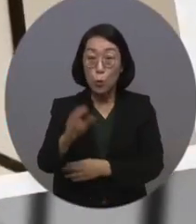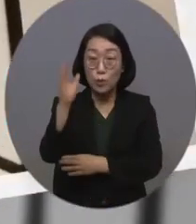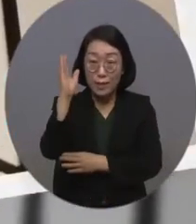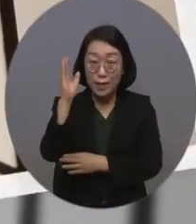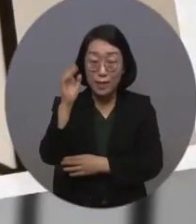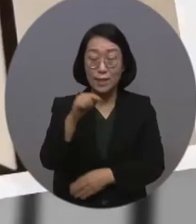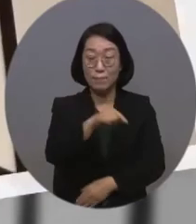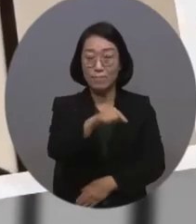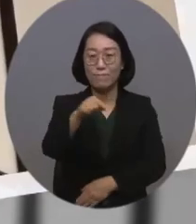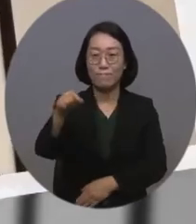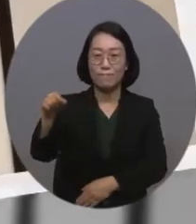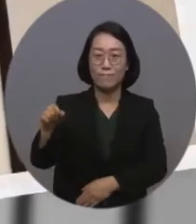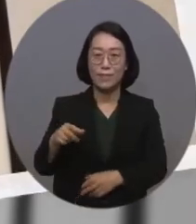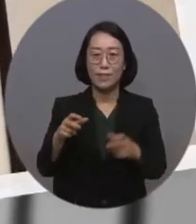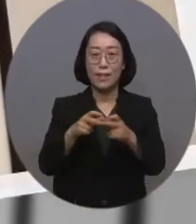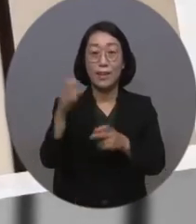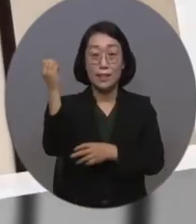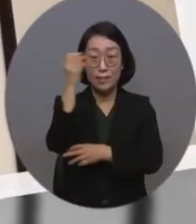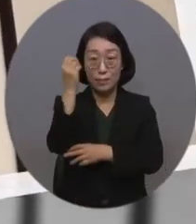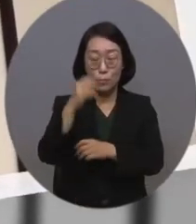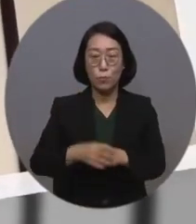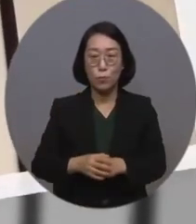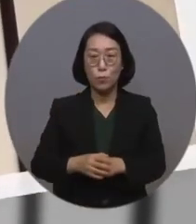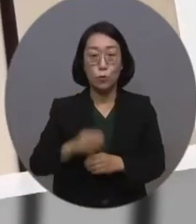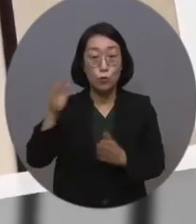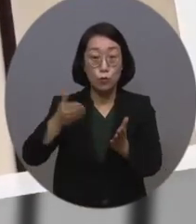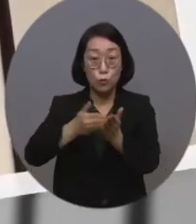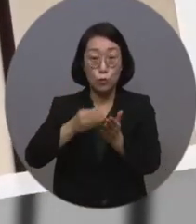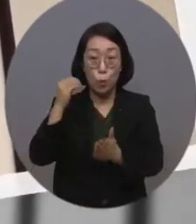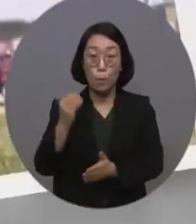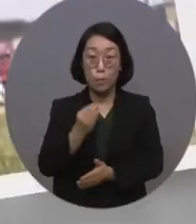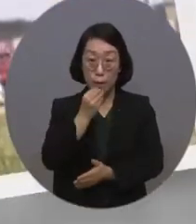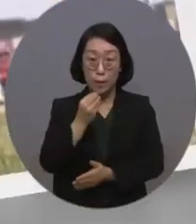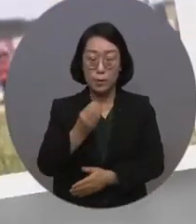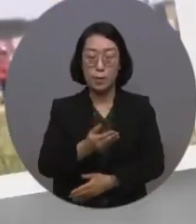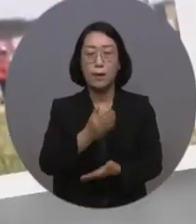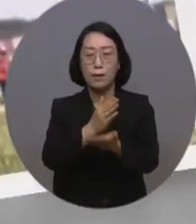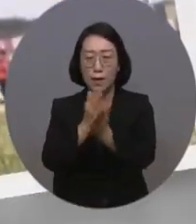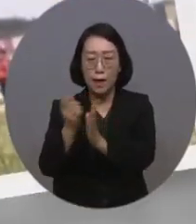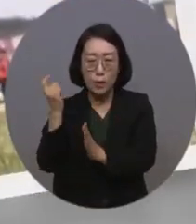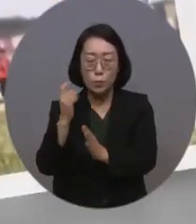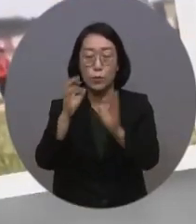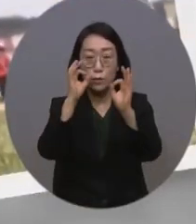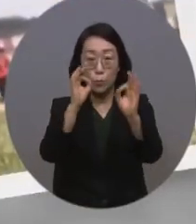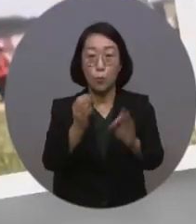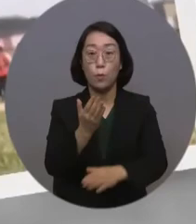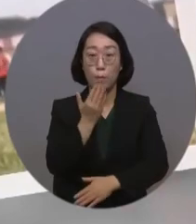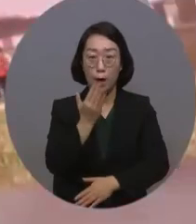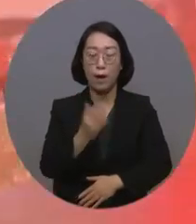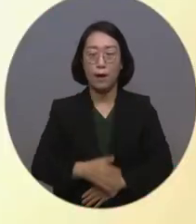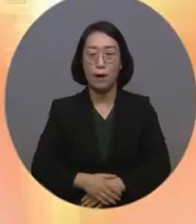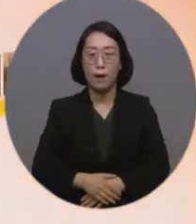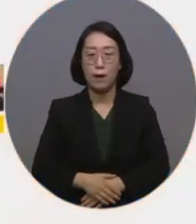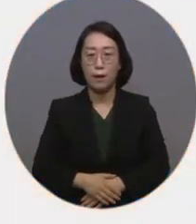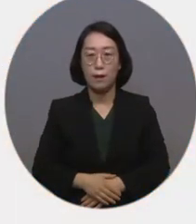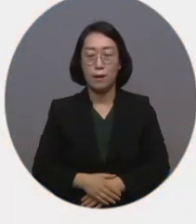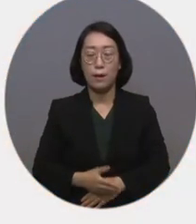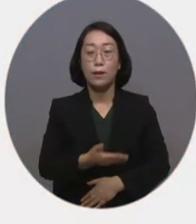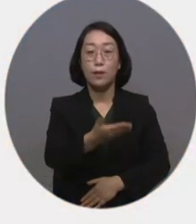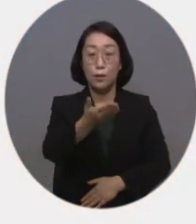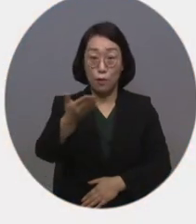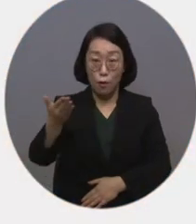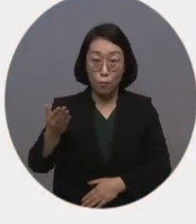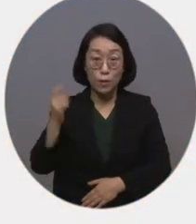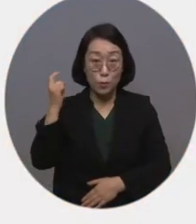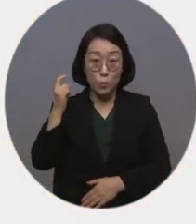미담까지 장애인신문과 웰페어뉴스 홈페이지를 통해 보다 다양한 소식을 접할 수 있습니다. 시청자